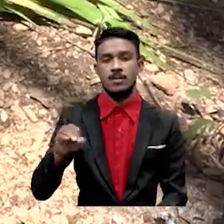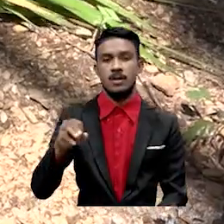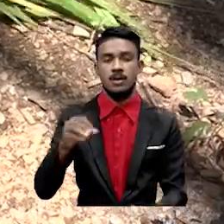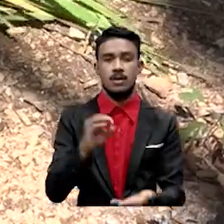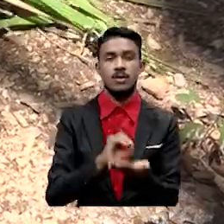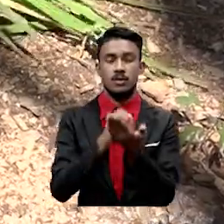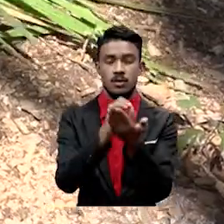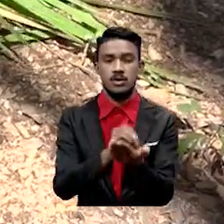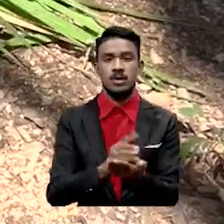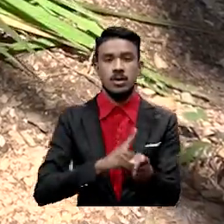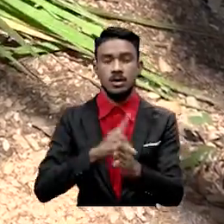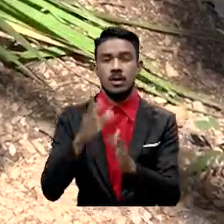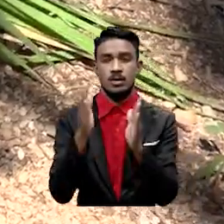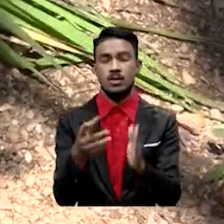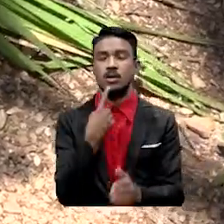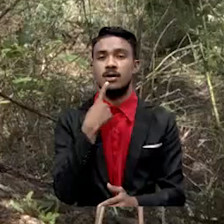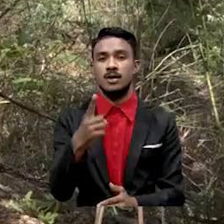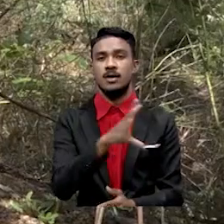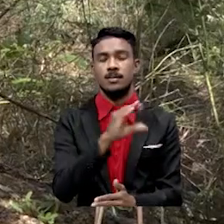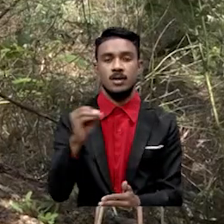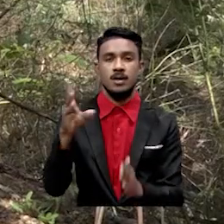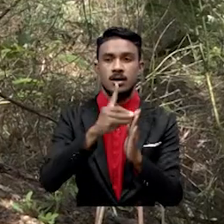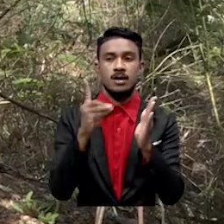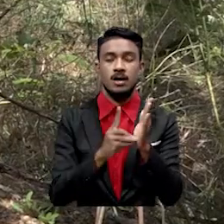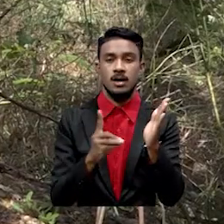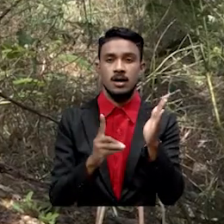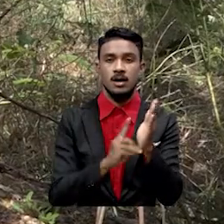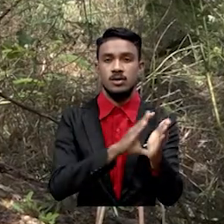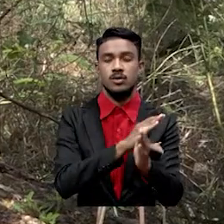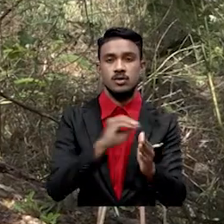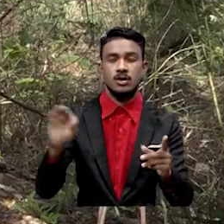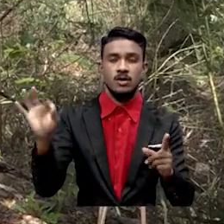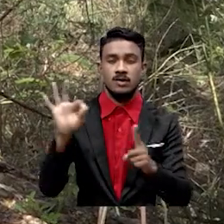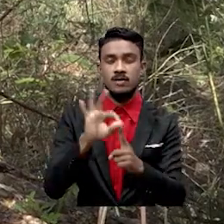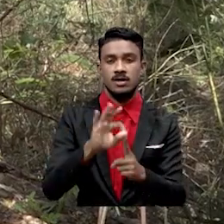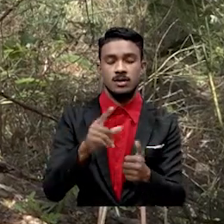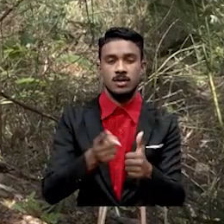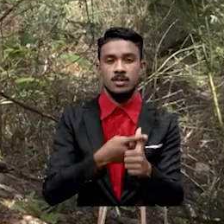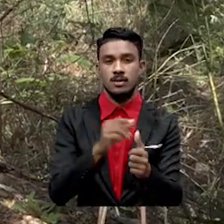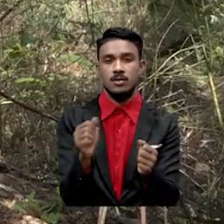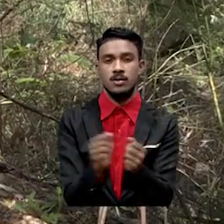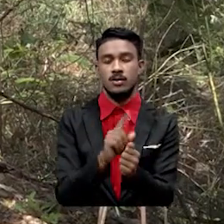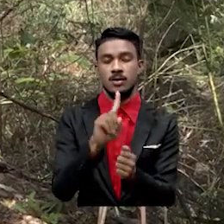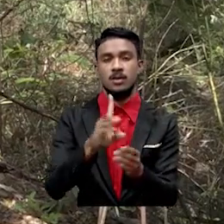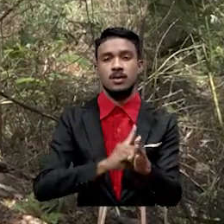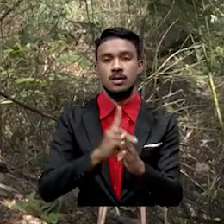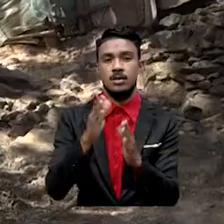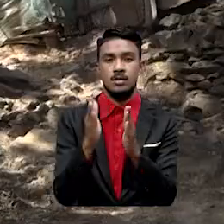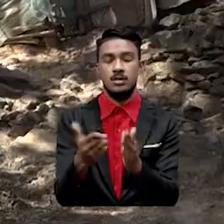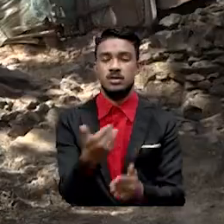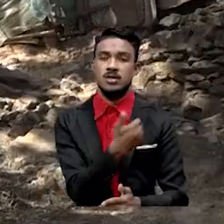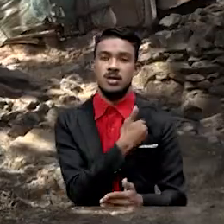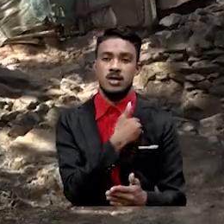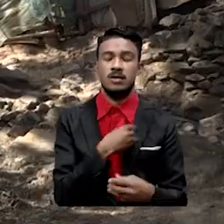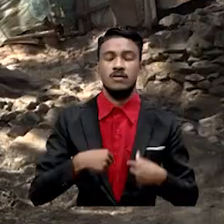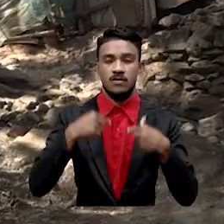ne declara, se halo fale levantamento dados a foi conclui fase primeiro ne. Honune, diretorne, sedau pronuncia darus